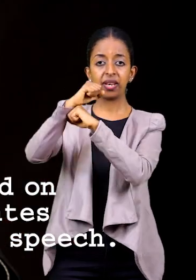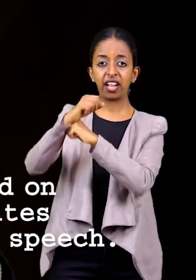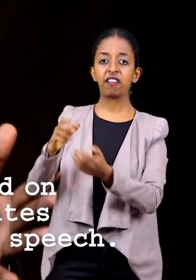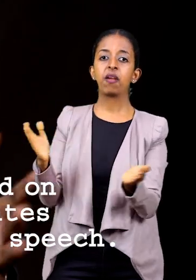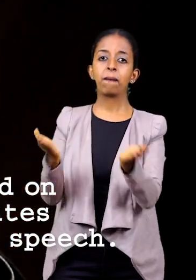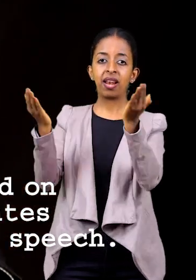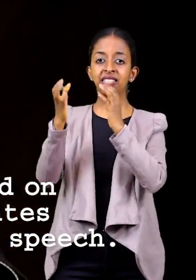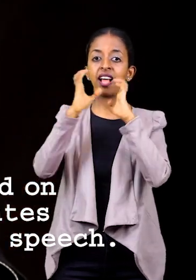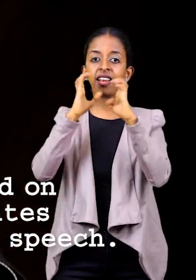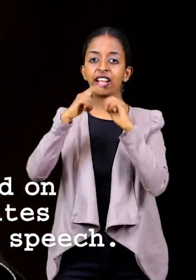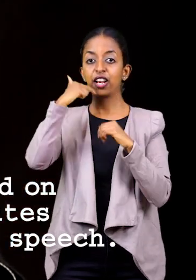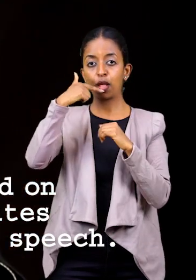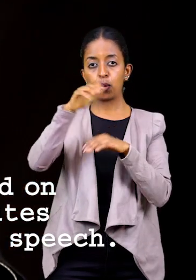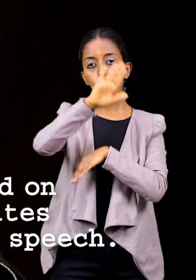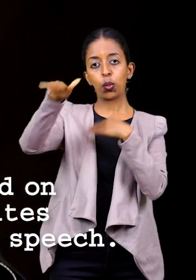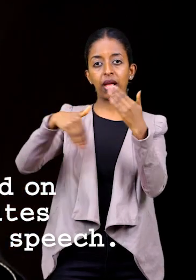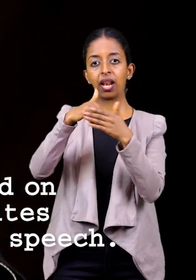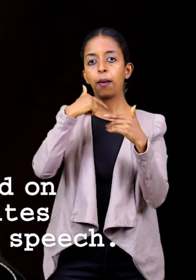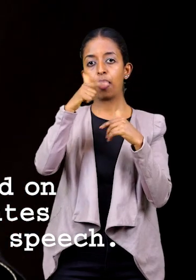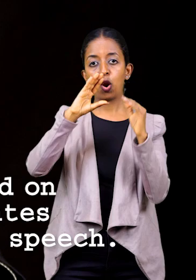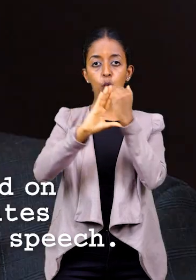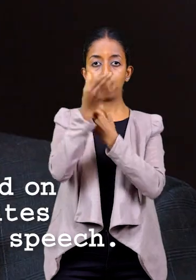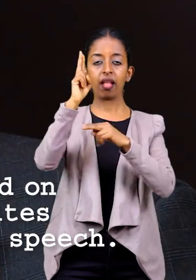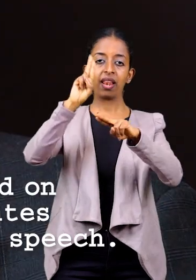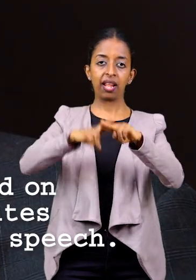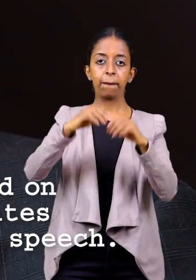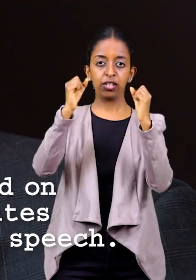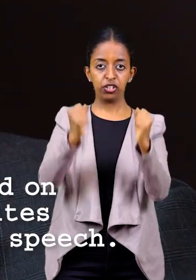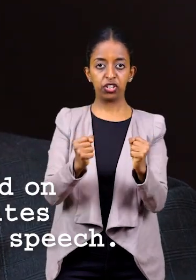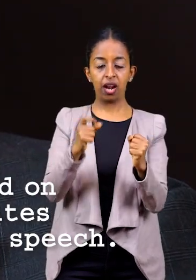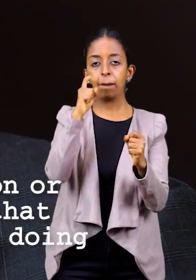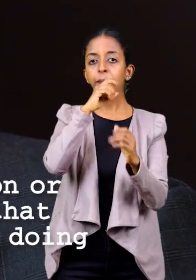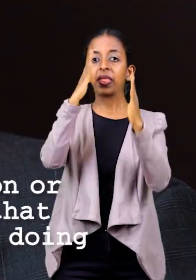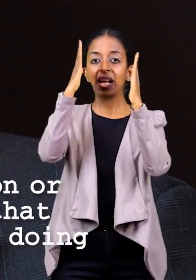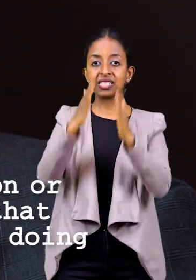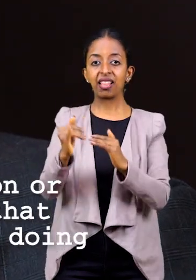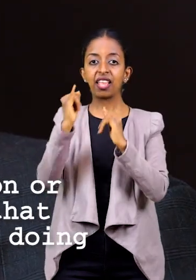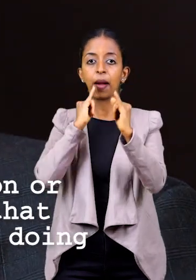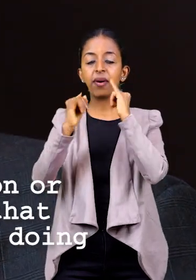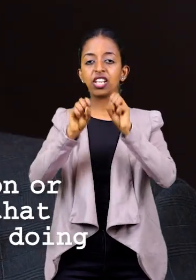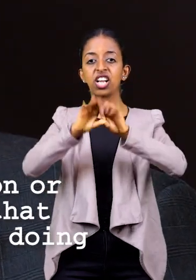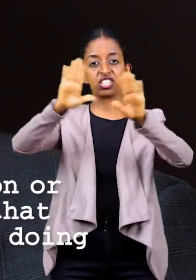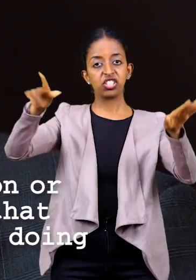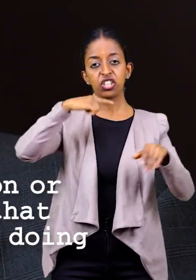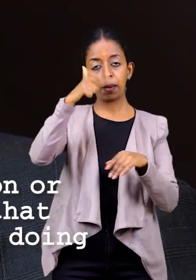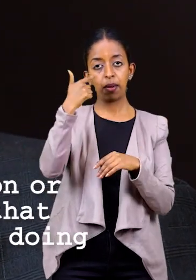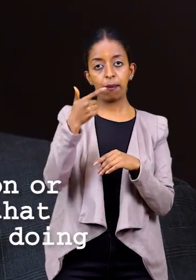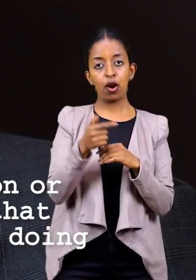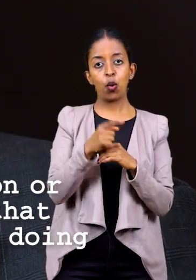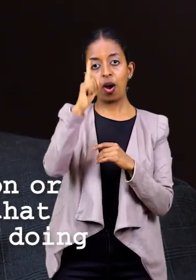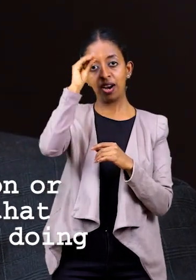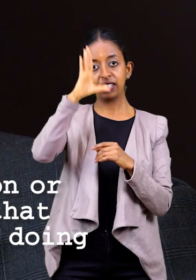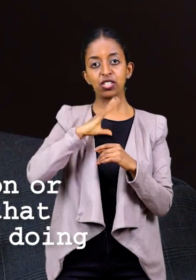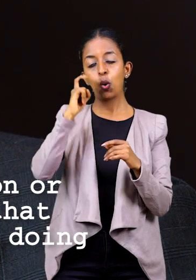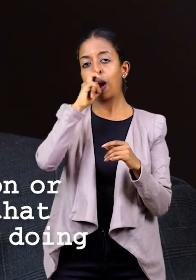galatti dubbii jibbiinsaa jedhamuu danda'a. Ragaa sobaa raabsuu kan jedhamu namni tokko ragaa